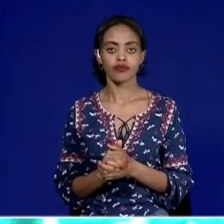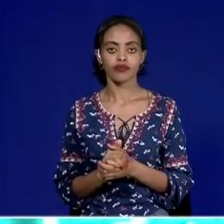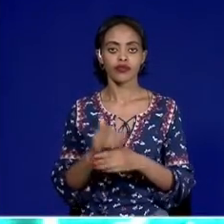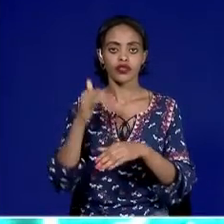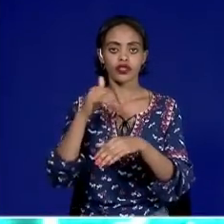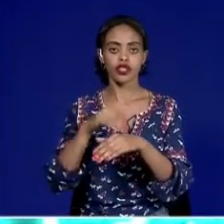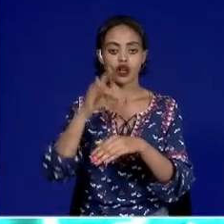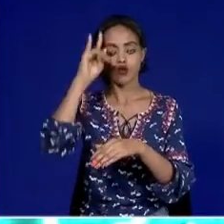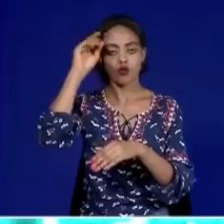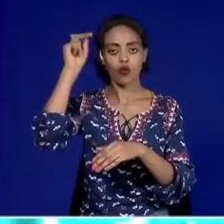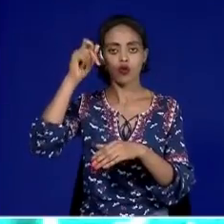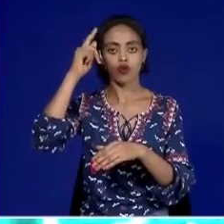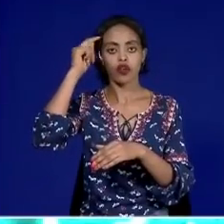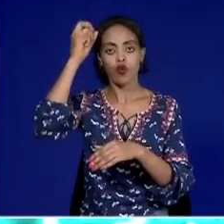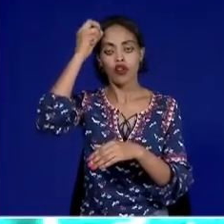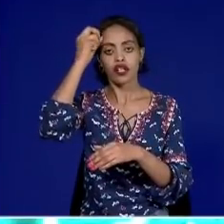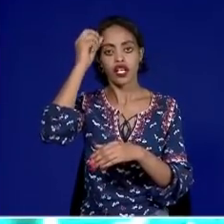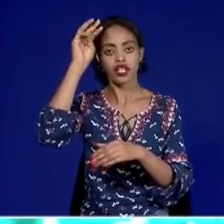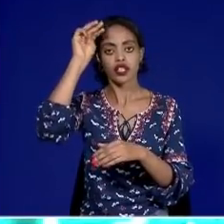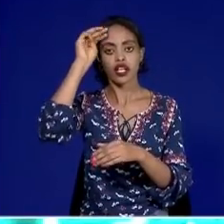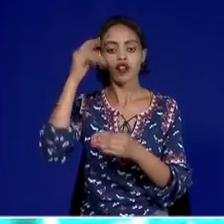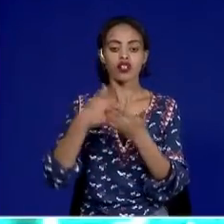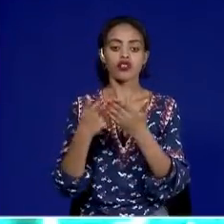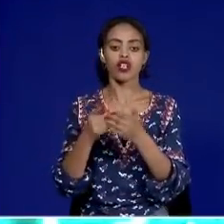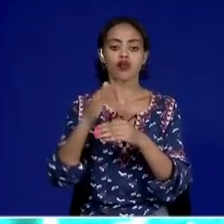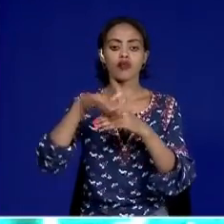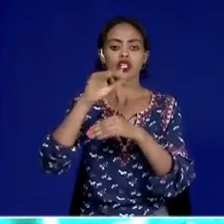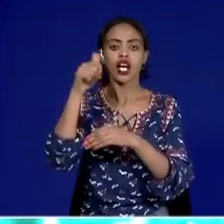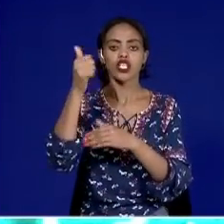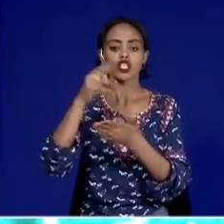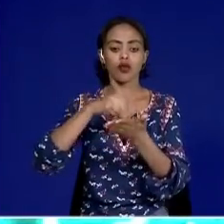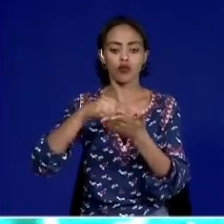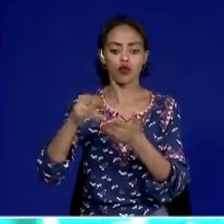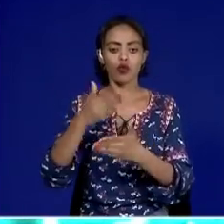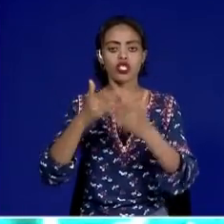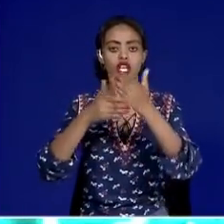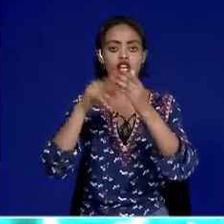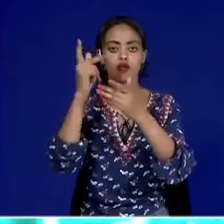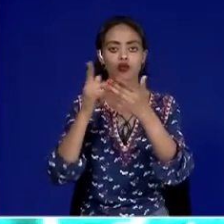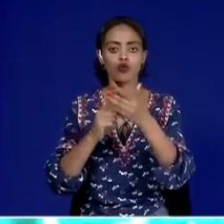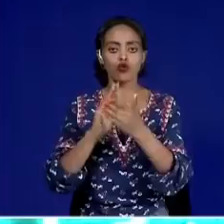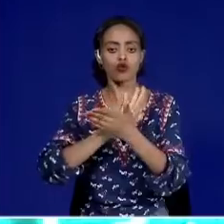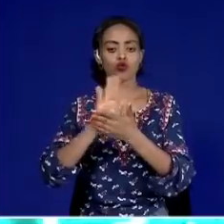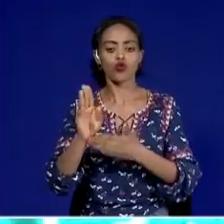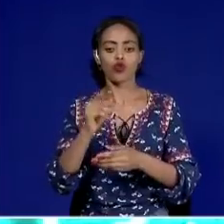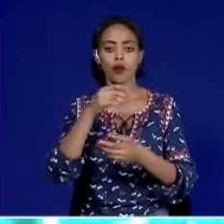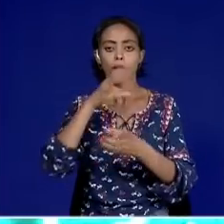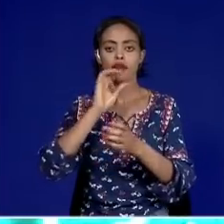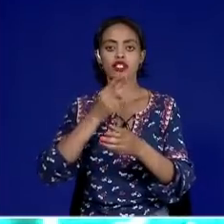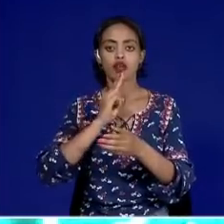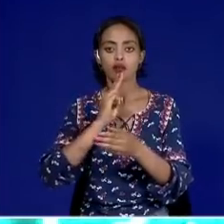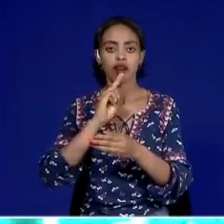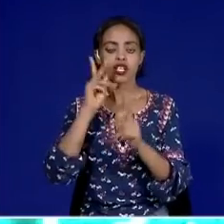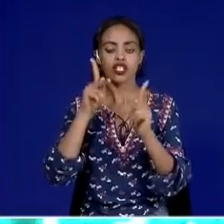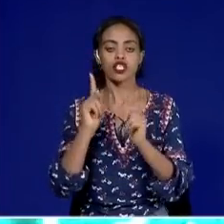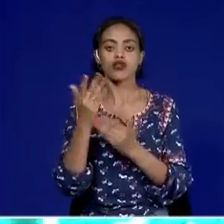أبي زبادو بتقرأي وردان أسقط أبي أكتم أود سامرو بالعلى 10 مليون برز تهنس أبروجكت صوري مستماي تمرقون هزبي أقل قلت ما